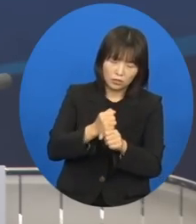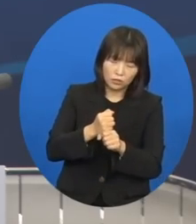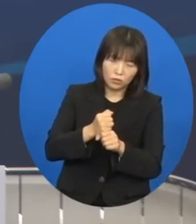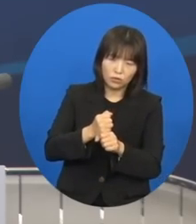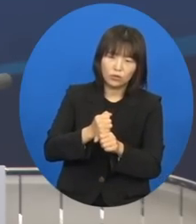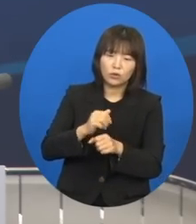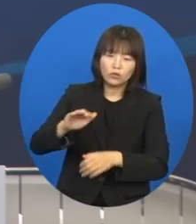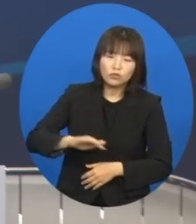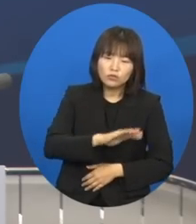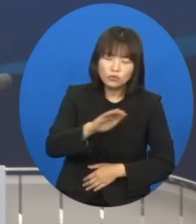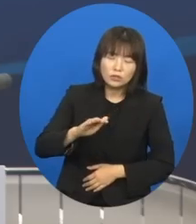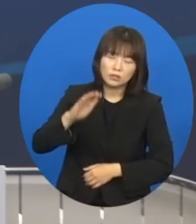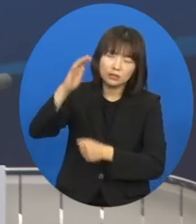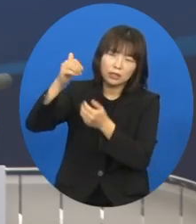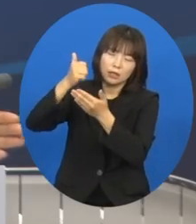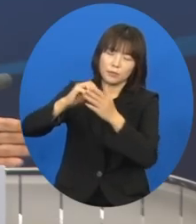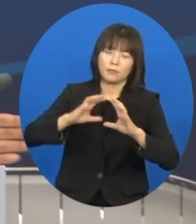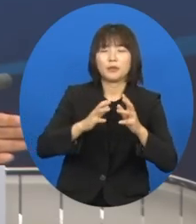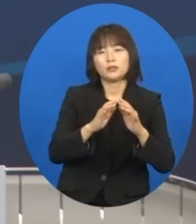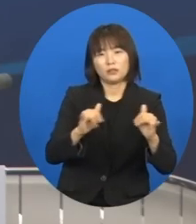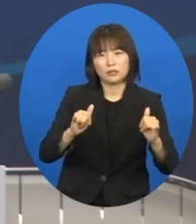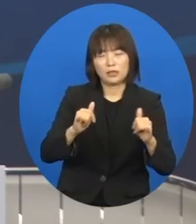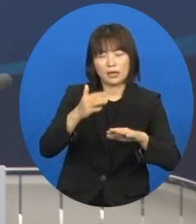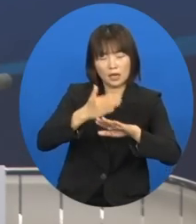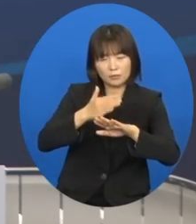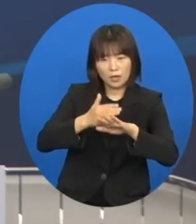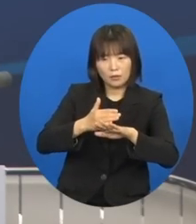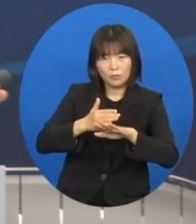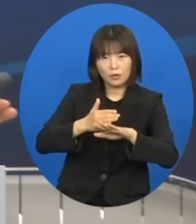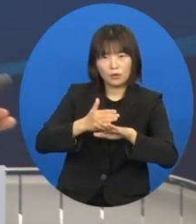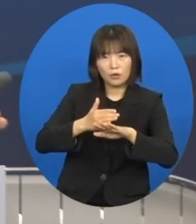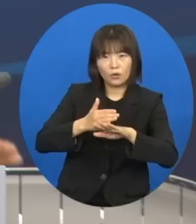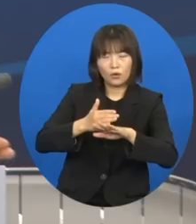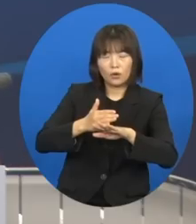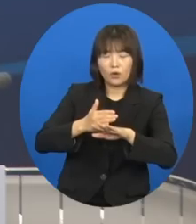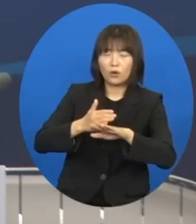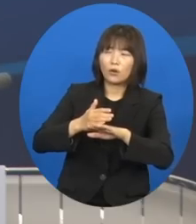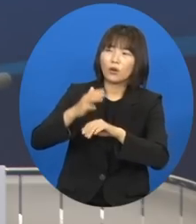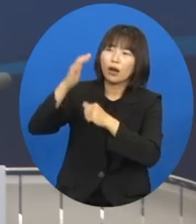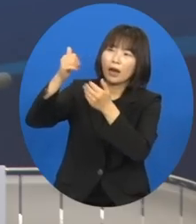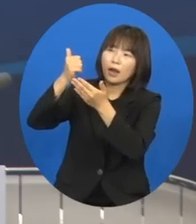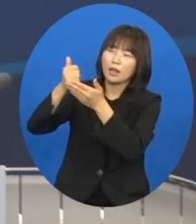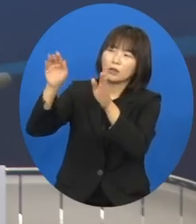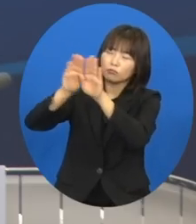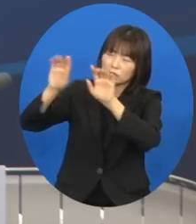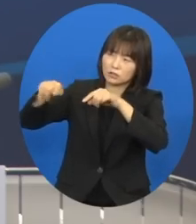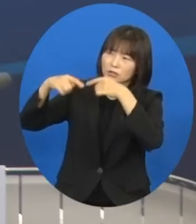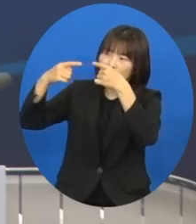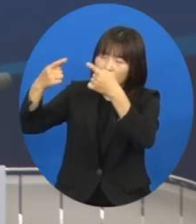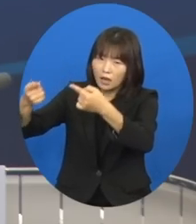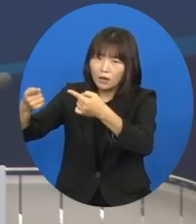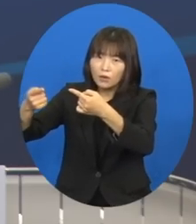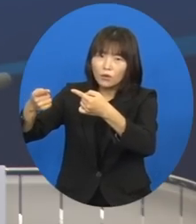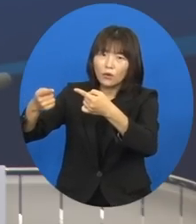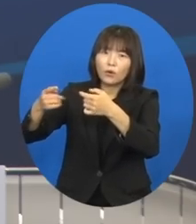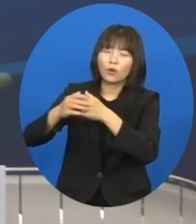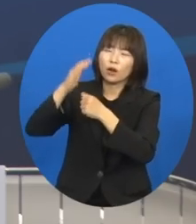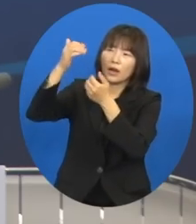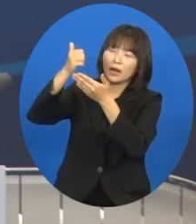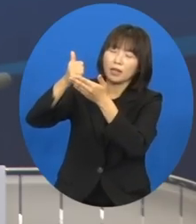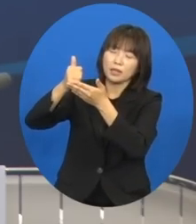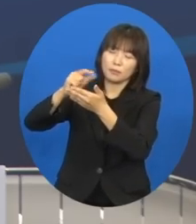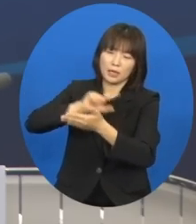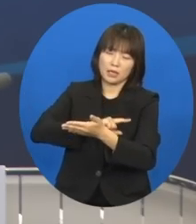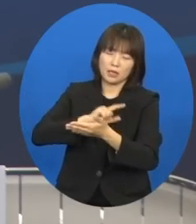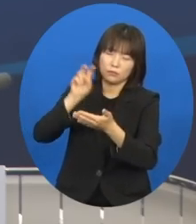양이로다. 감사함으로 그의 문에 들어가며 찬송함으로 그의 궁정에 들어가서 그에게 감사하며 그 이름을